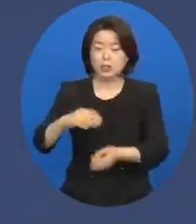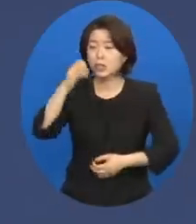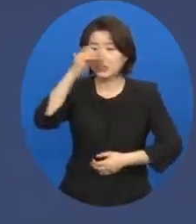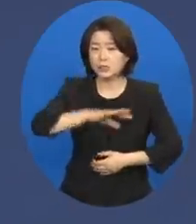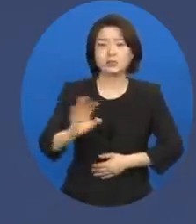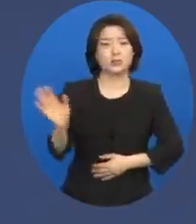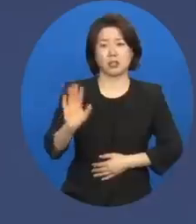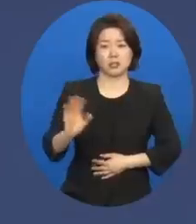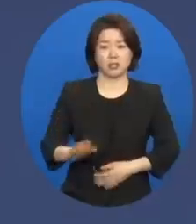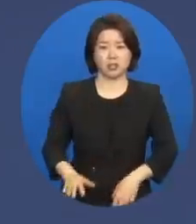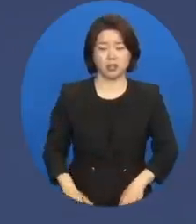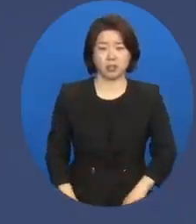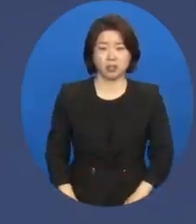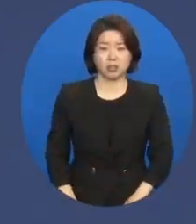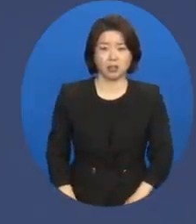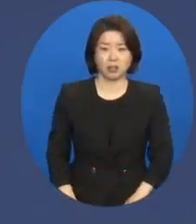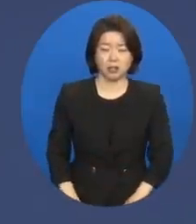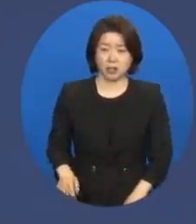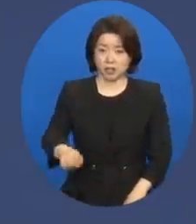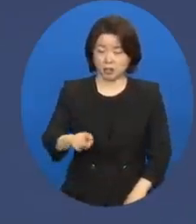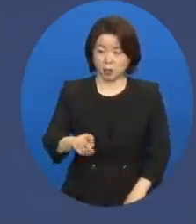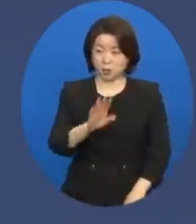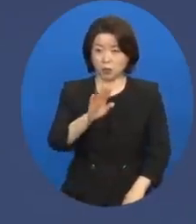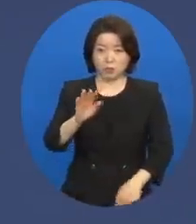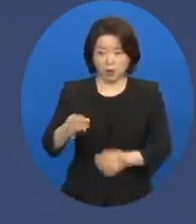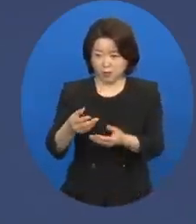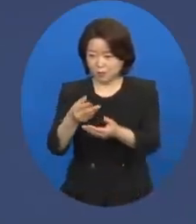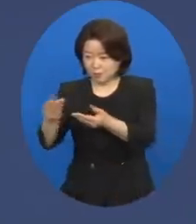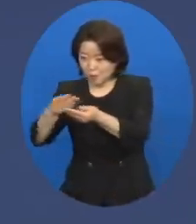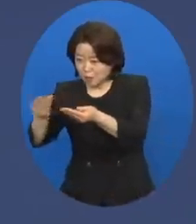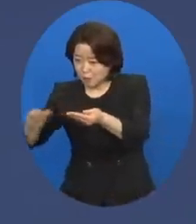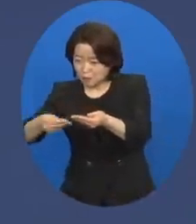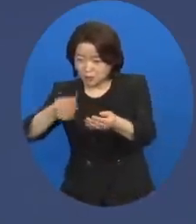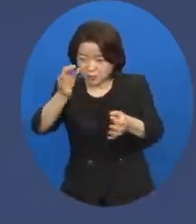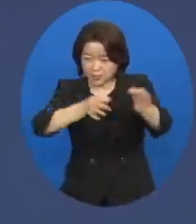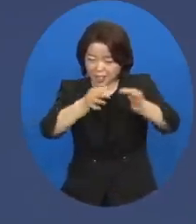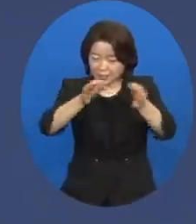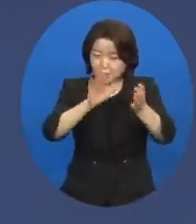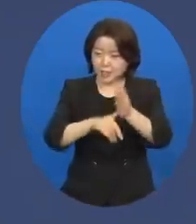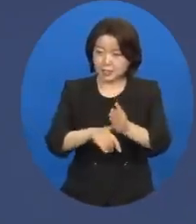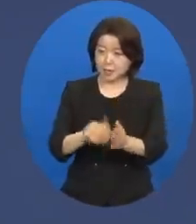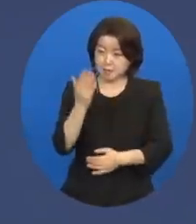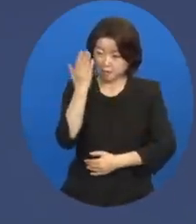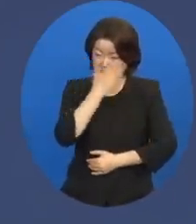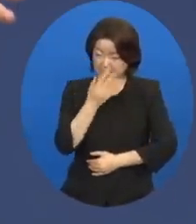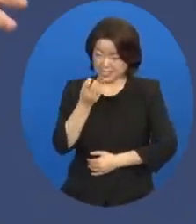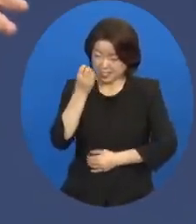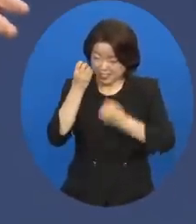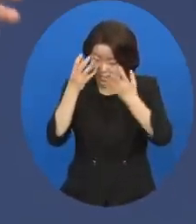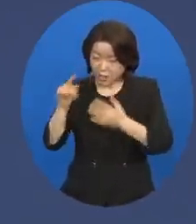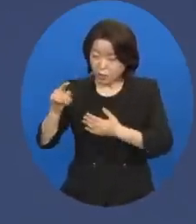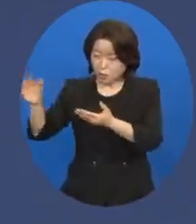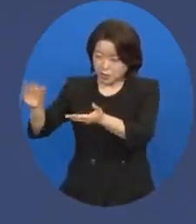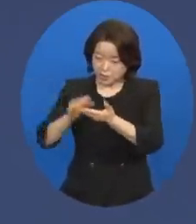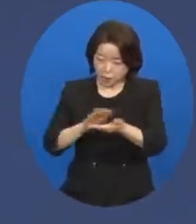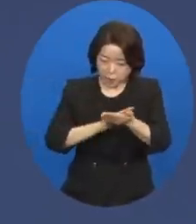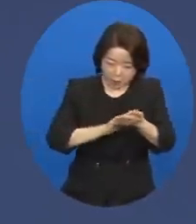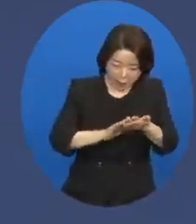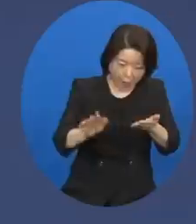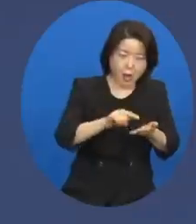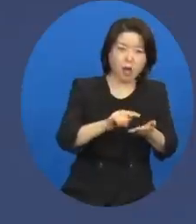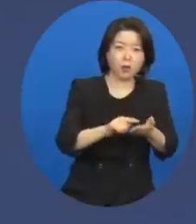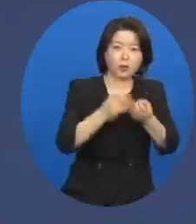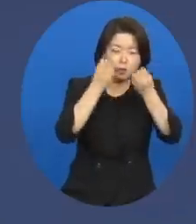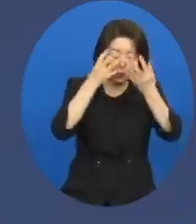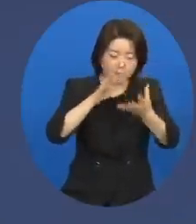안 했어요. 그 박물 장사하면서 빳빳한 돈 들어오면 그게 얼마든지 그걸 뽑아가지고 헌금을 했어요. 종이가